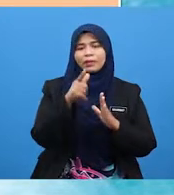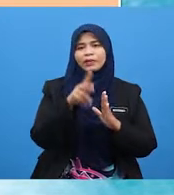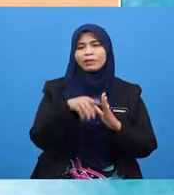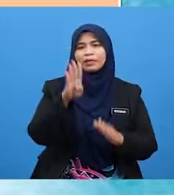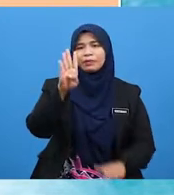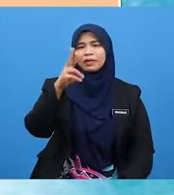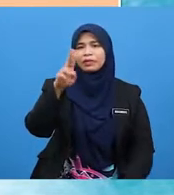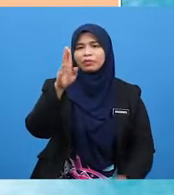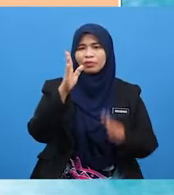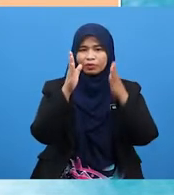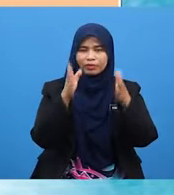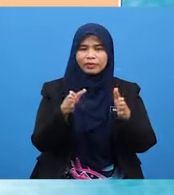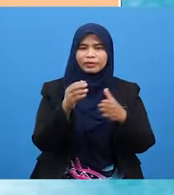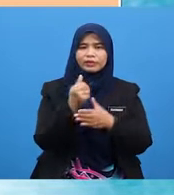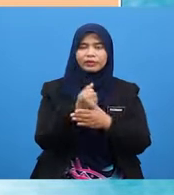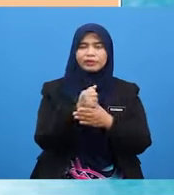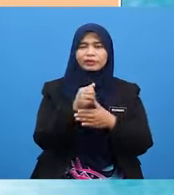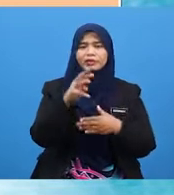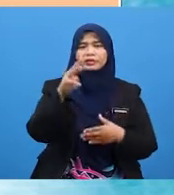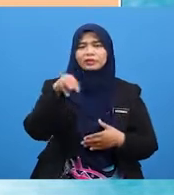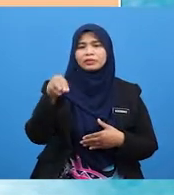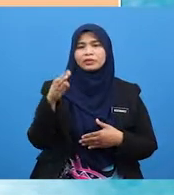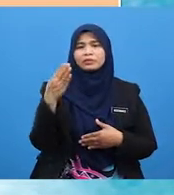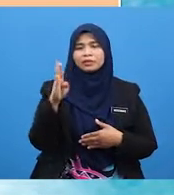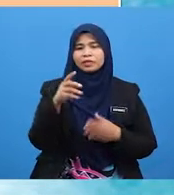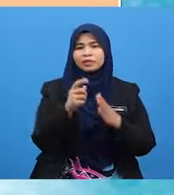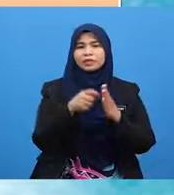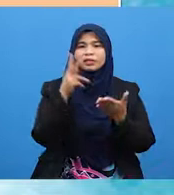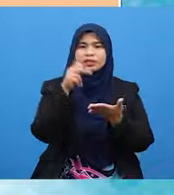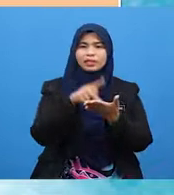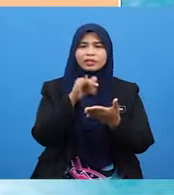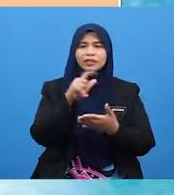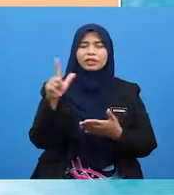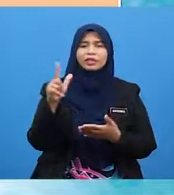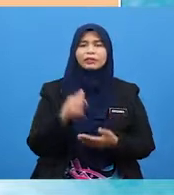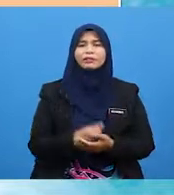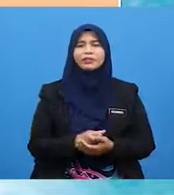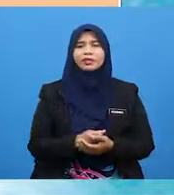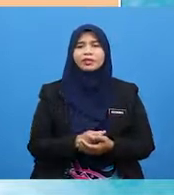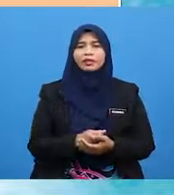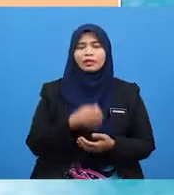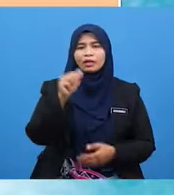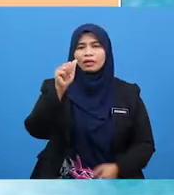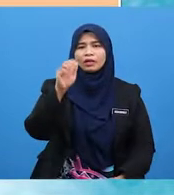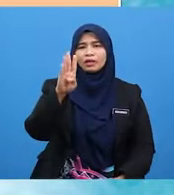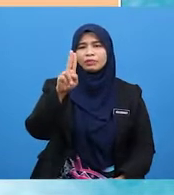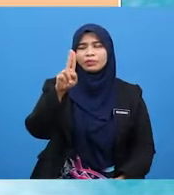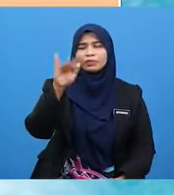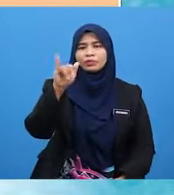orang. Antara murid beliau yang terkenal dan menjadi ulama terbesar ialah Abu